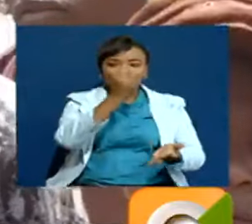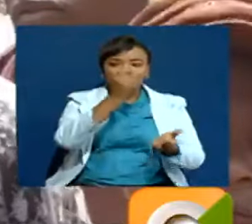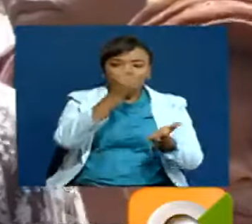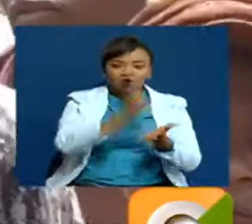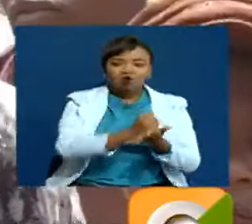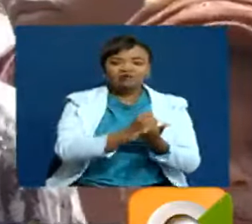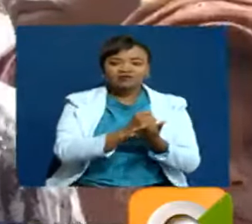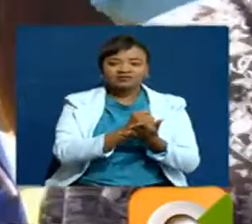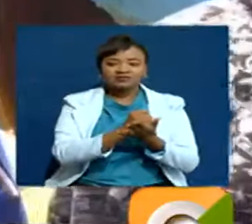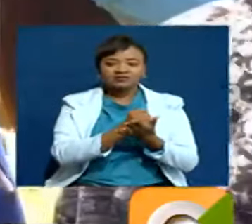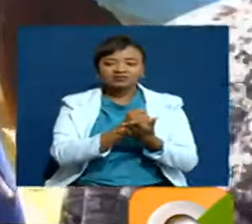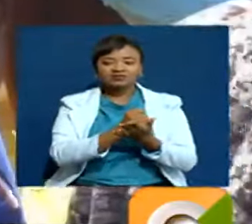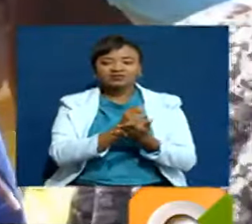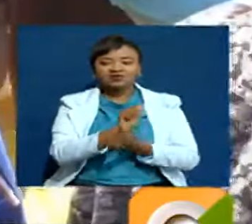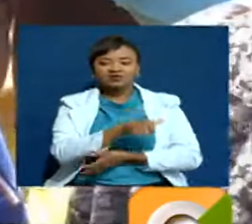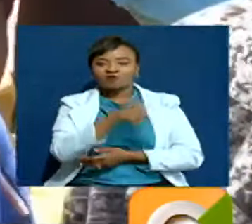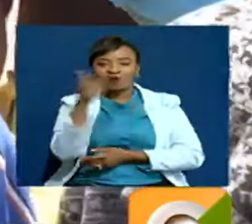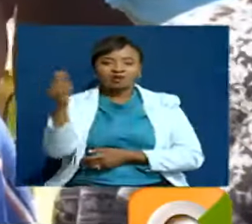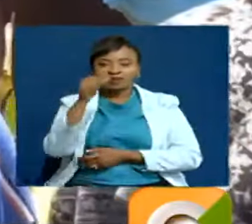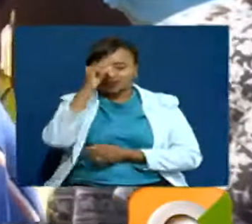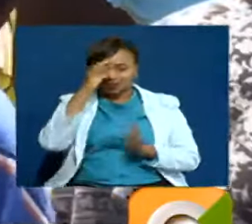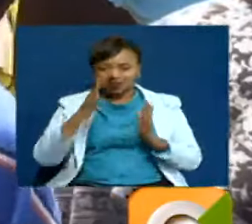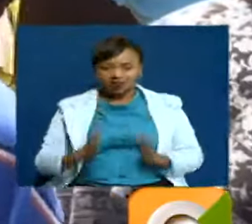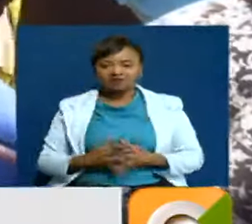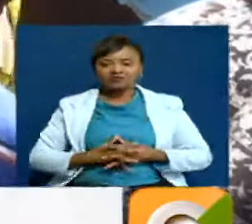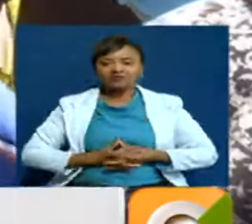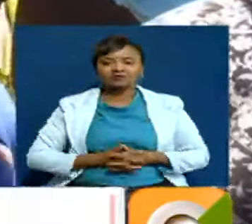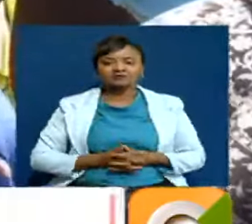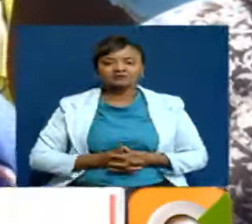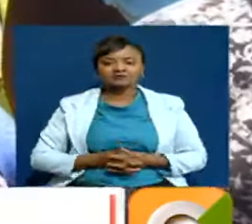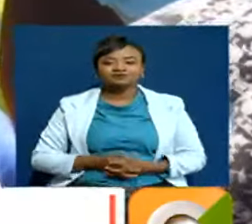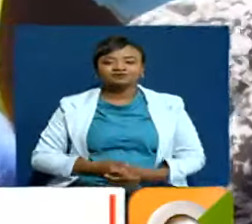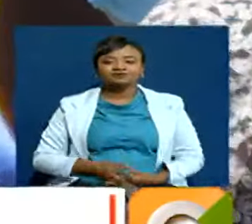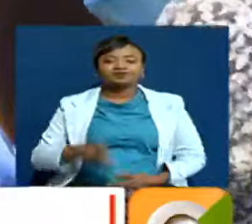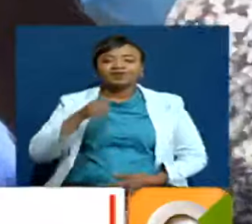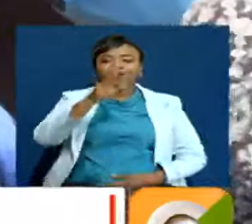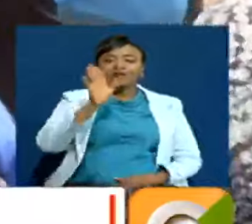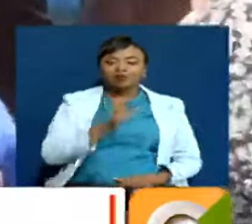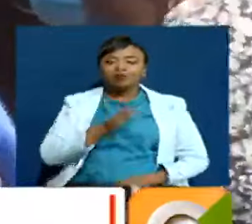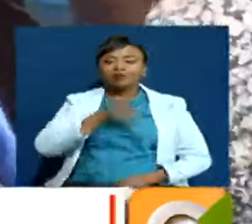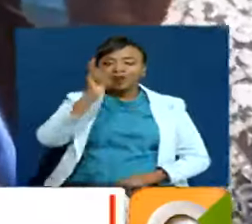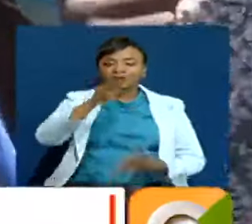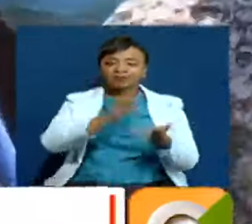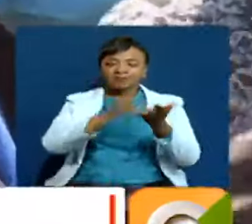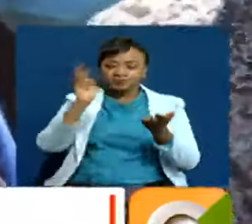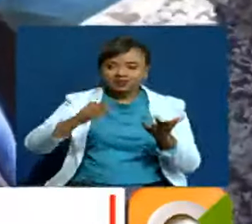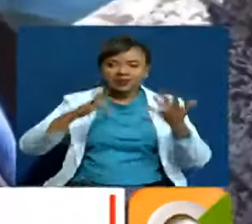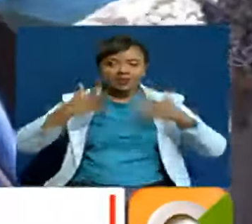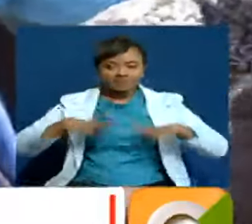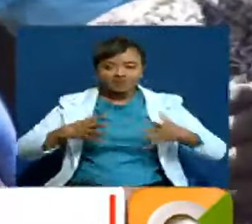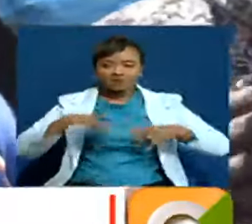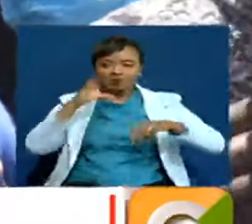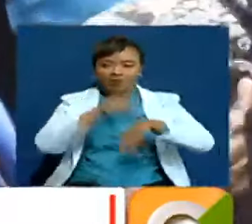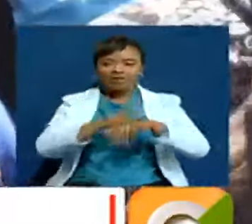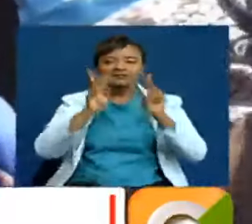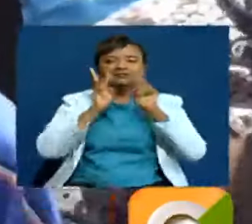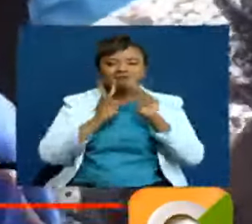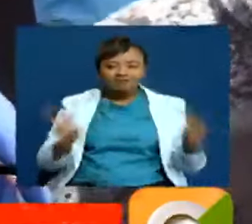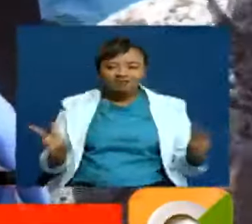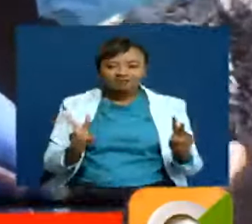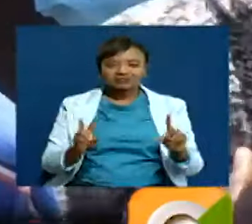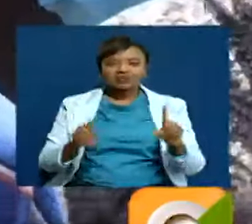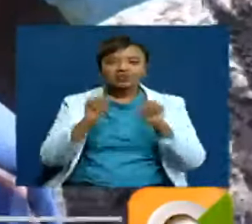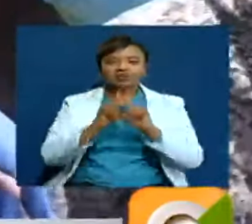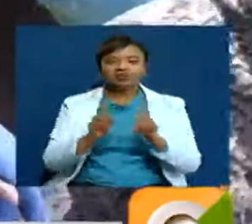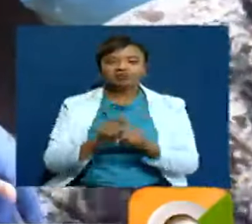4 wa Meru County. Ndiposa Meru watu wapate amani. Mama lazima afanye nini? Amen. Watu ndio watoto wetu waweze